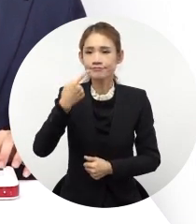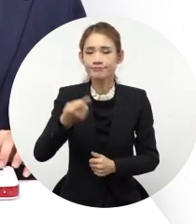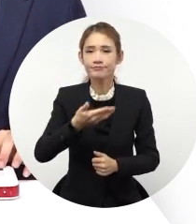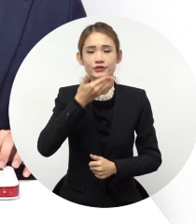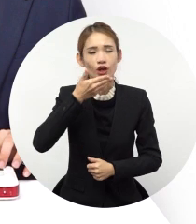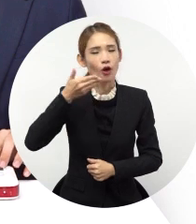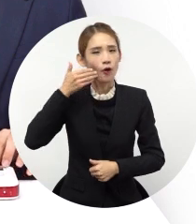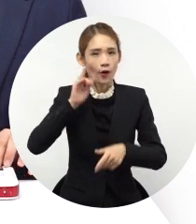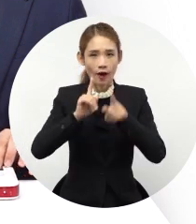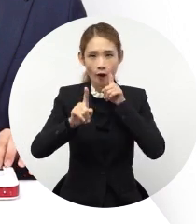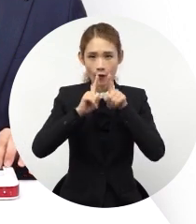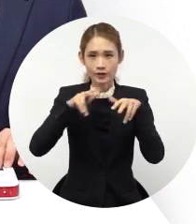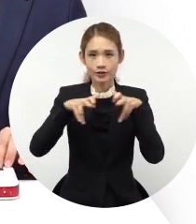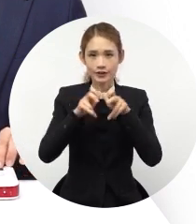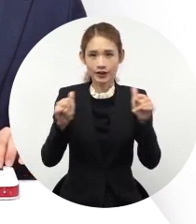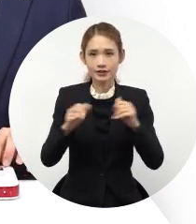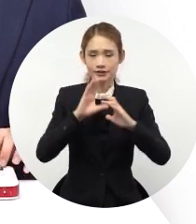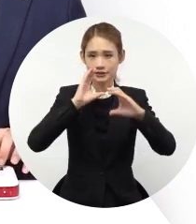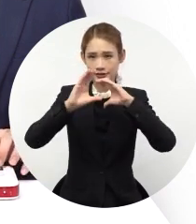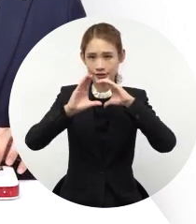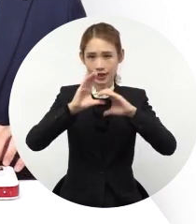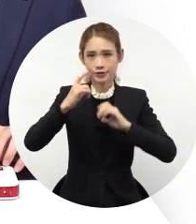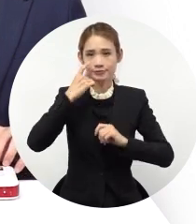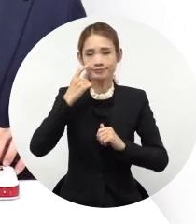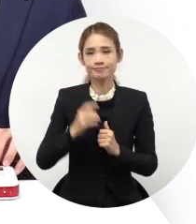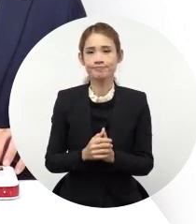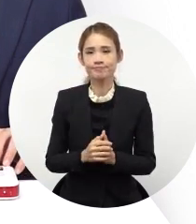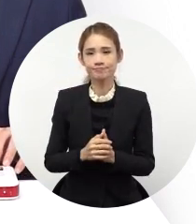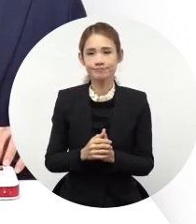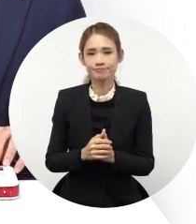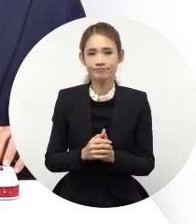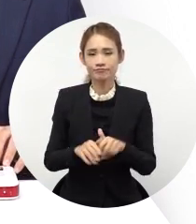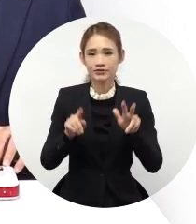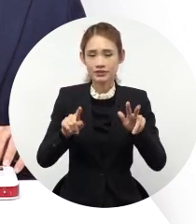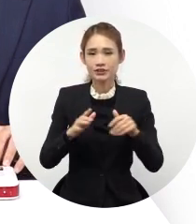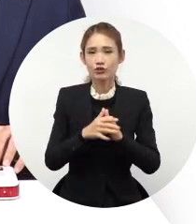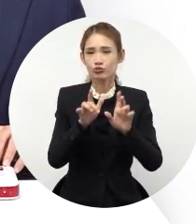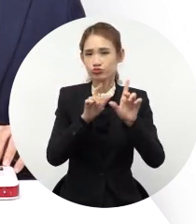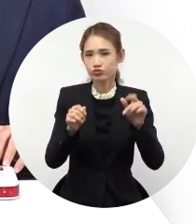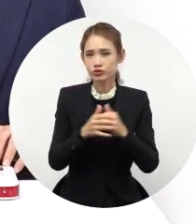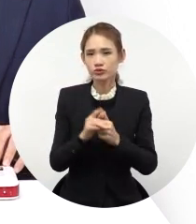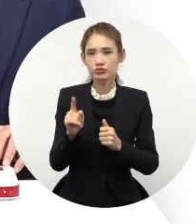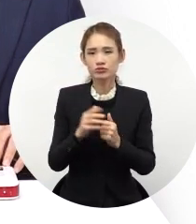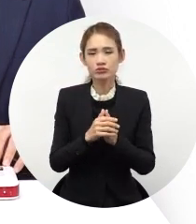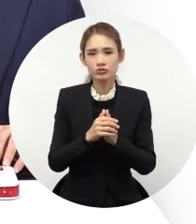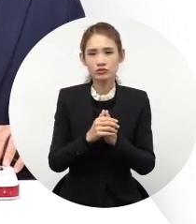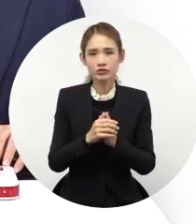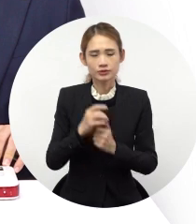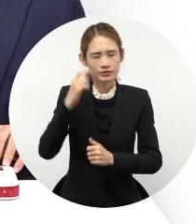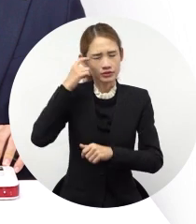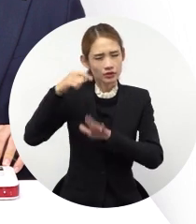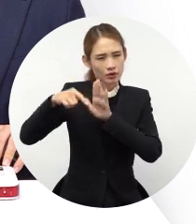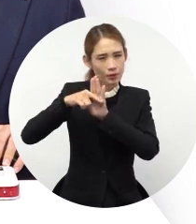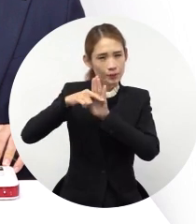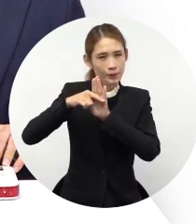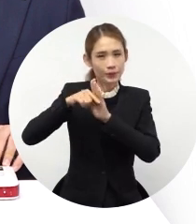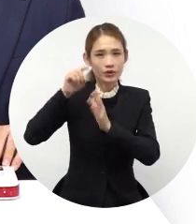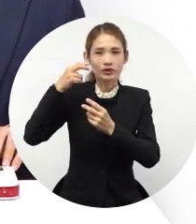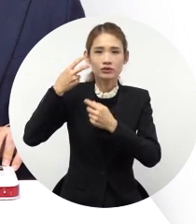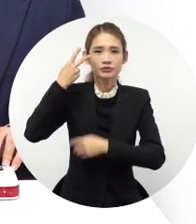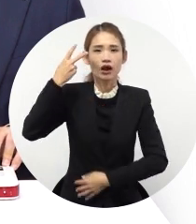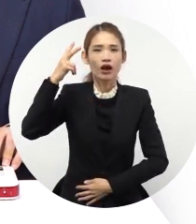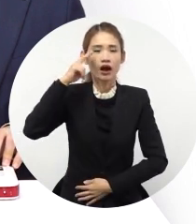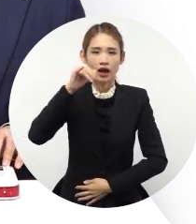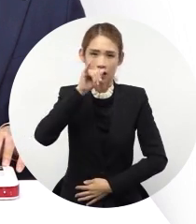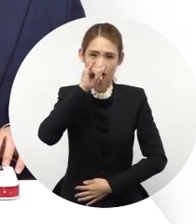다음으로 청각 언어장애인과의 의사소통에 대해서 얘기를 해보도록 하겠습니다. 이 부분에 대해서 어떤 분들은 편견을 가질 수 있는 요소가